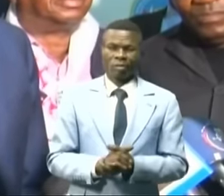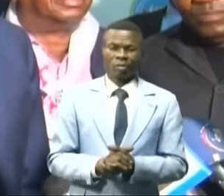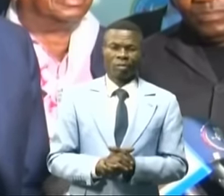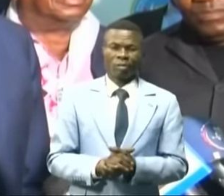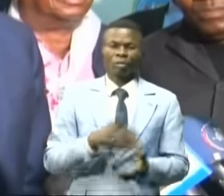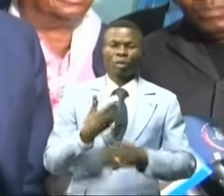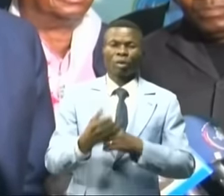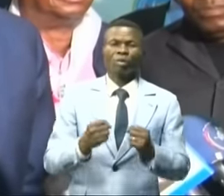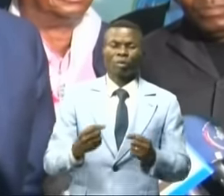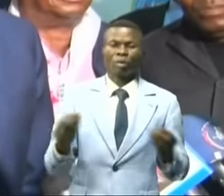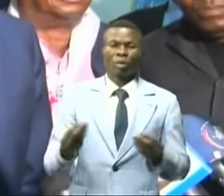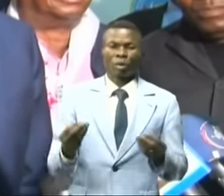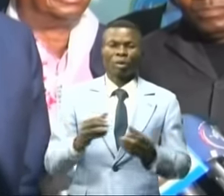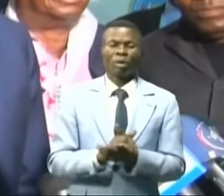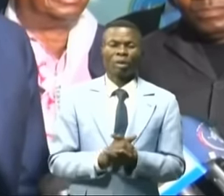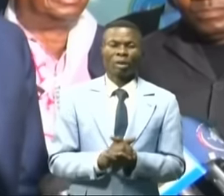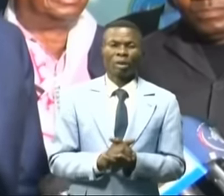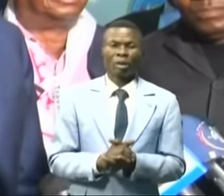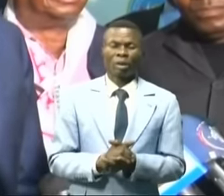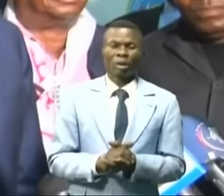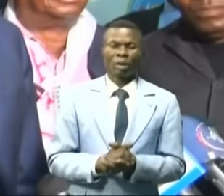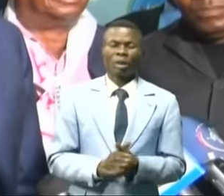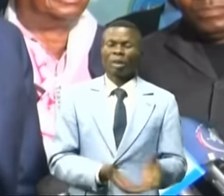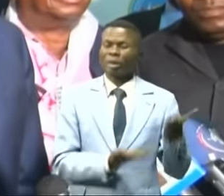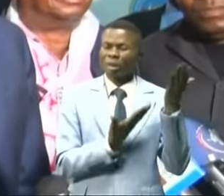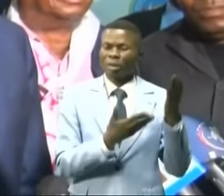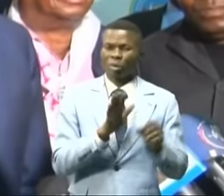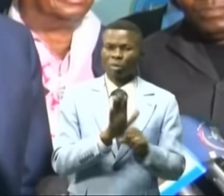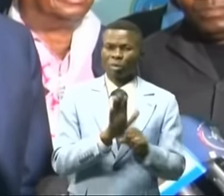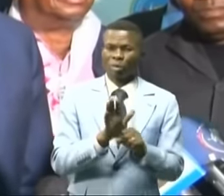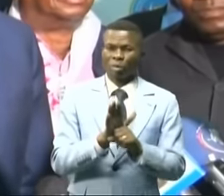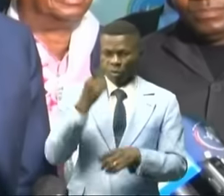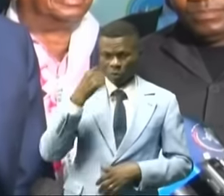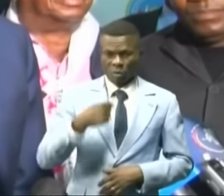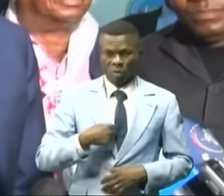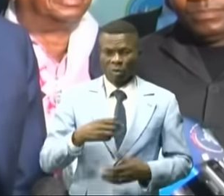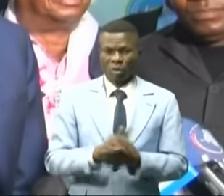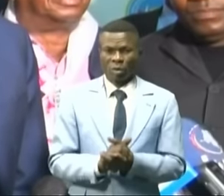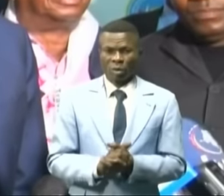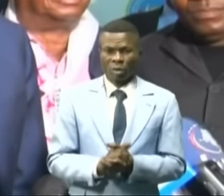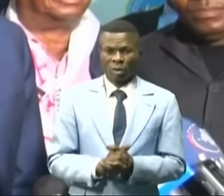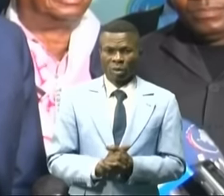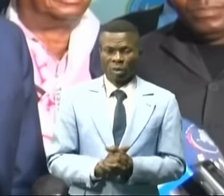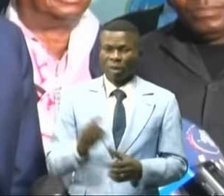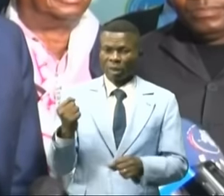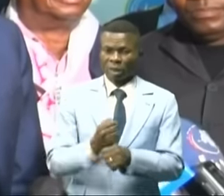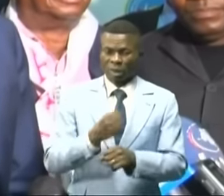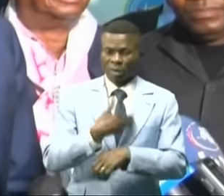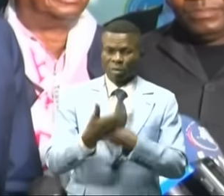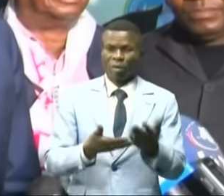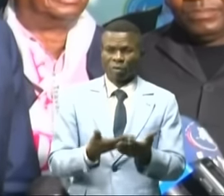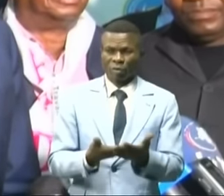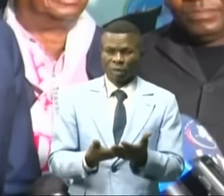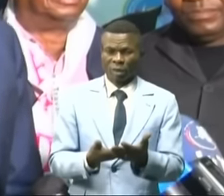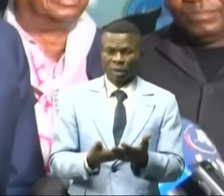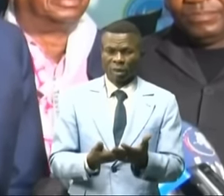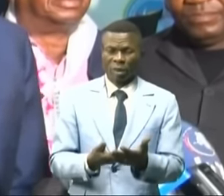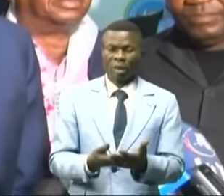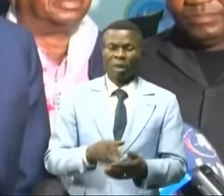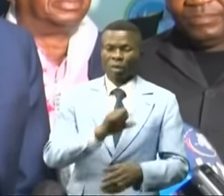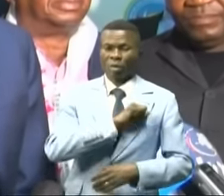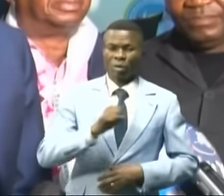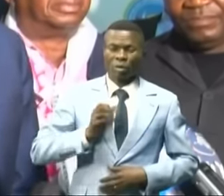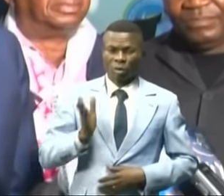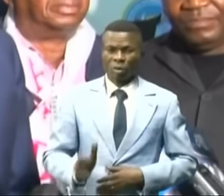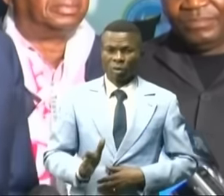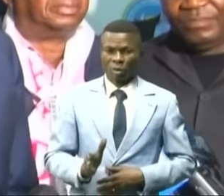que ces capitales expériences soient mises au service du Sénat, la Chambre haute, pour